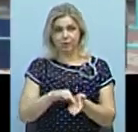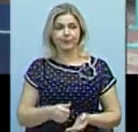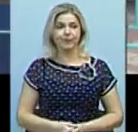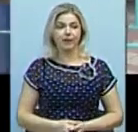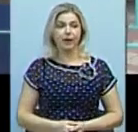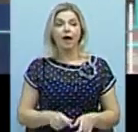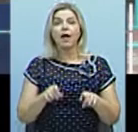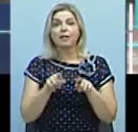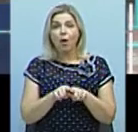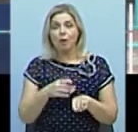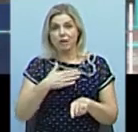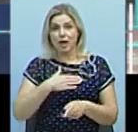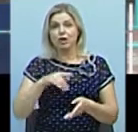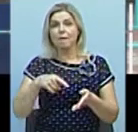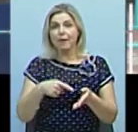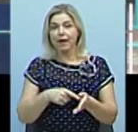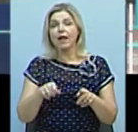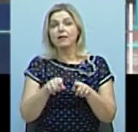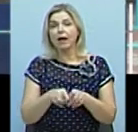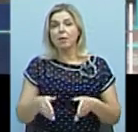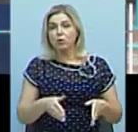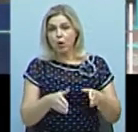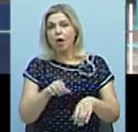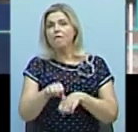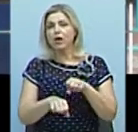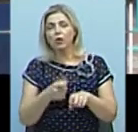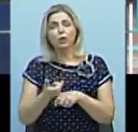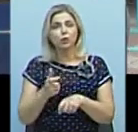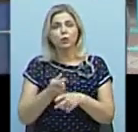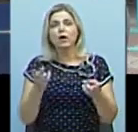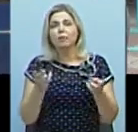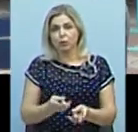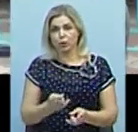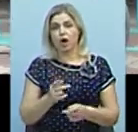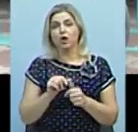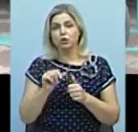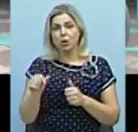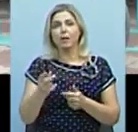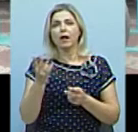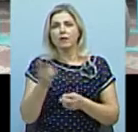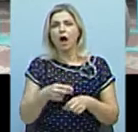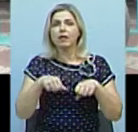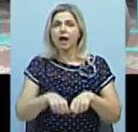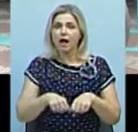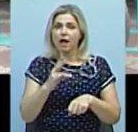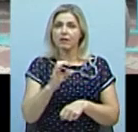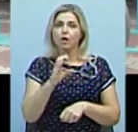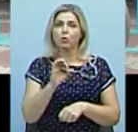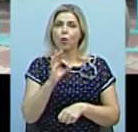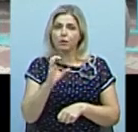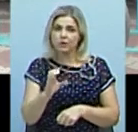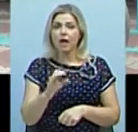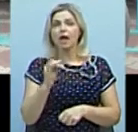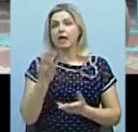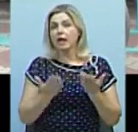В такому нашому місті з такими нашими дорогами велосипед – дуже потрібна річ. Особливо наявність насосу, вижимання ланцюгів. Не знаю,